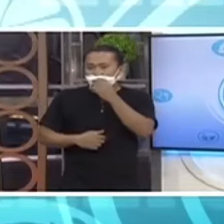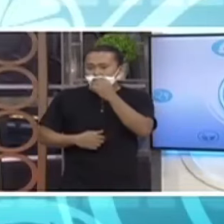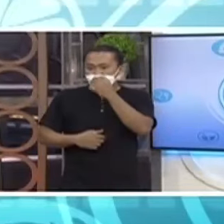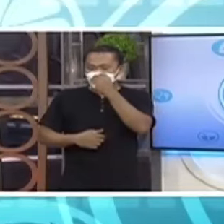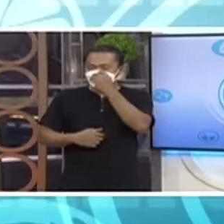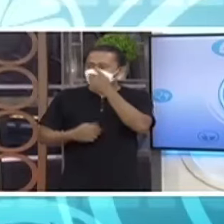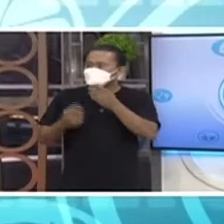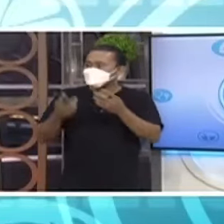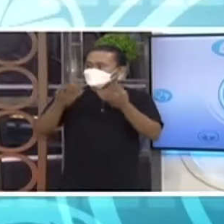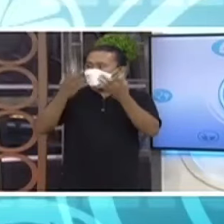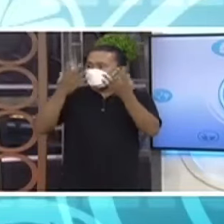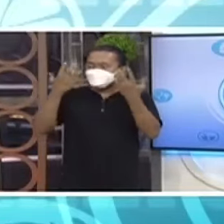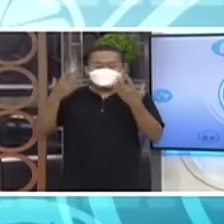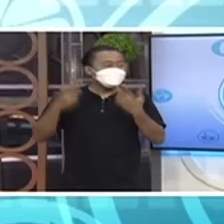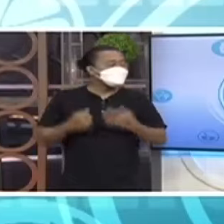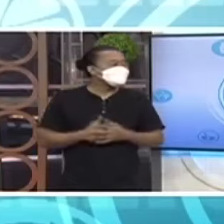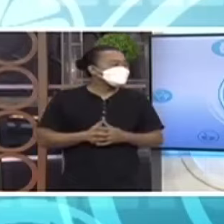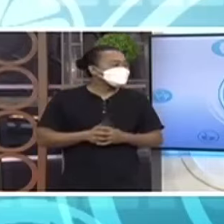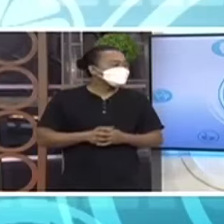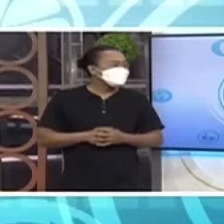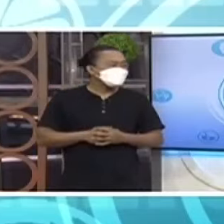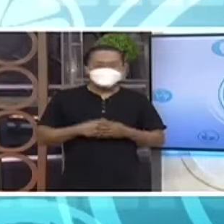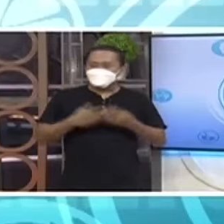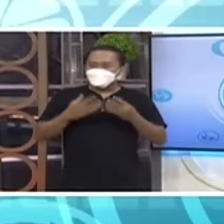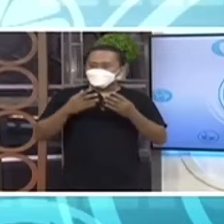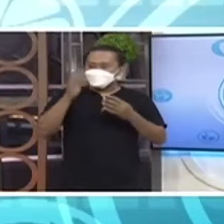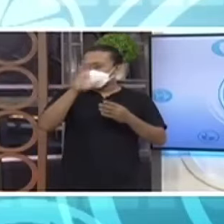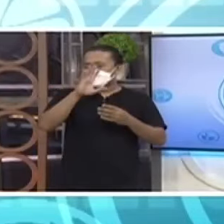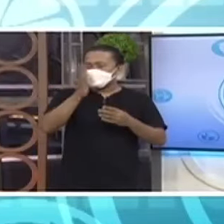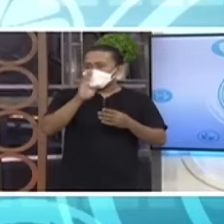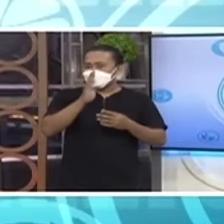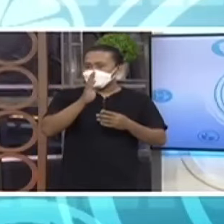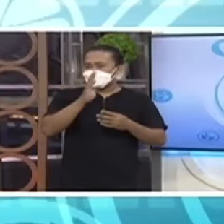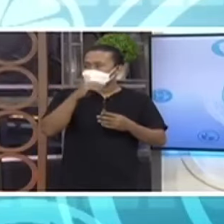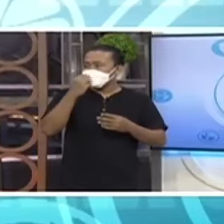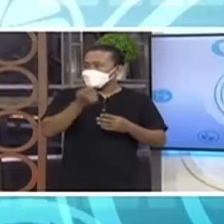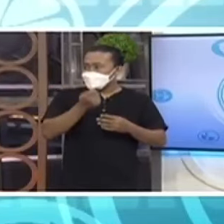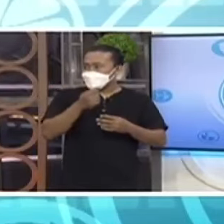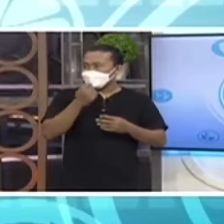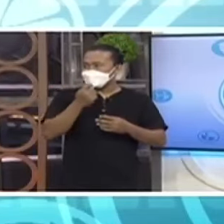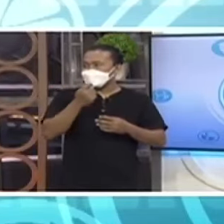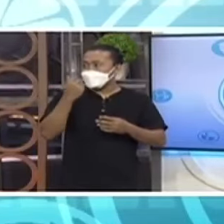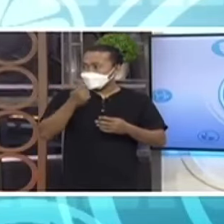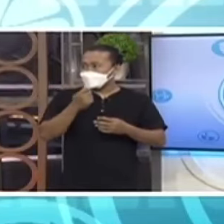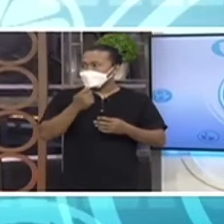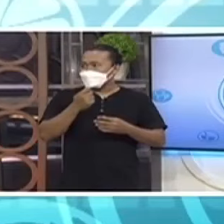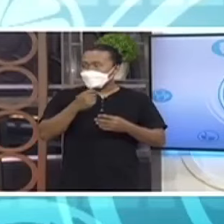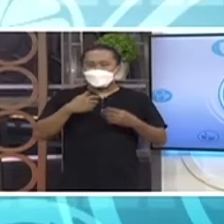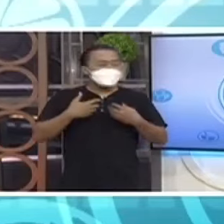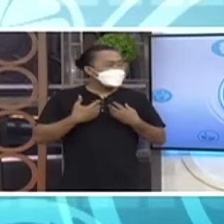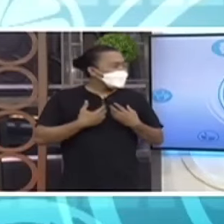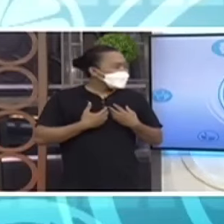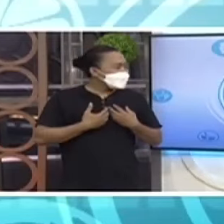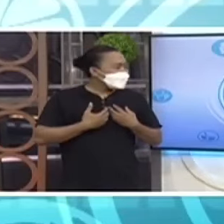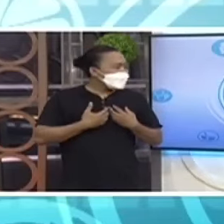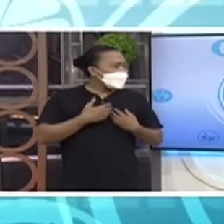baik itu akan mempengaruhi netralisasi jadi ketika berpikir menjadi lebih baik karena Oksigen yang baik tadi